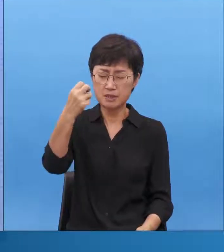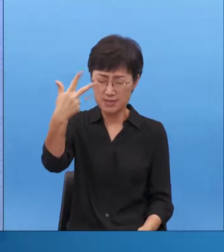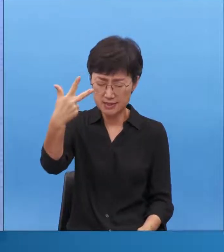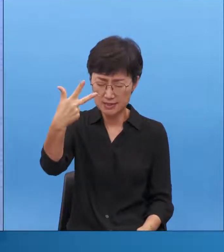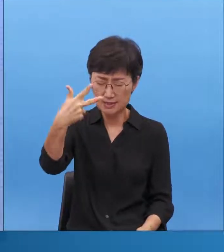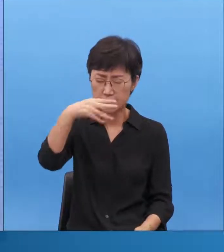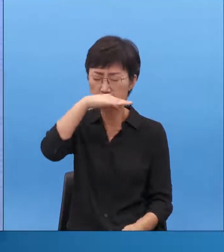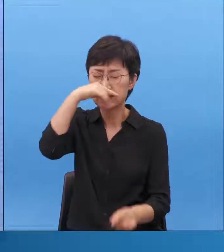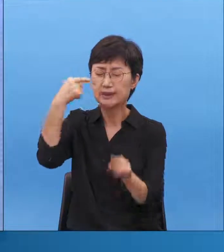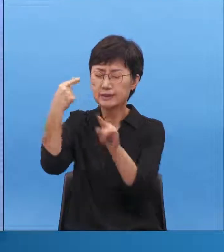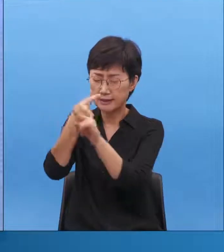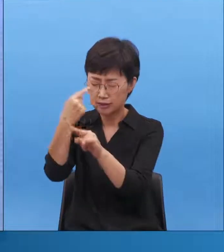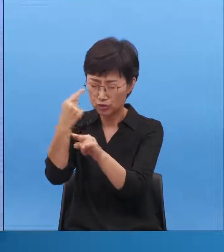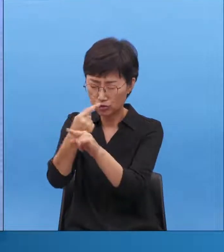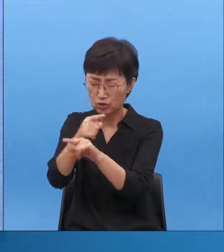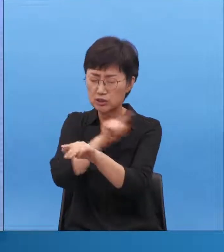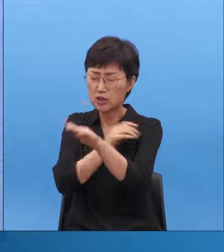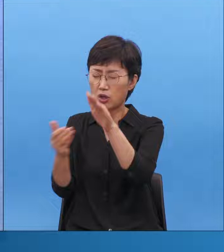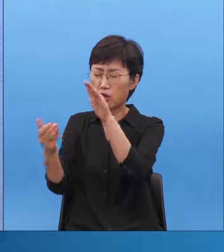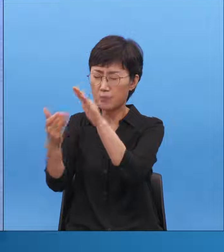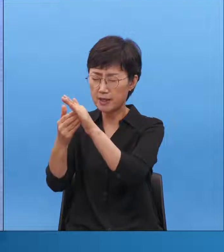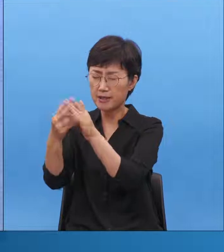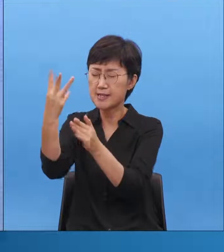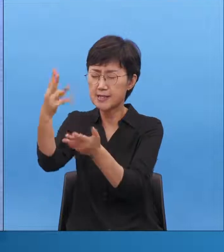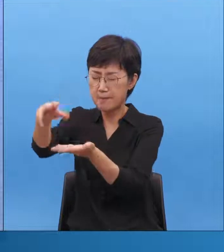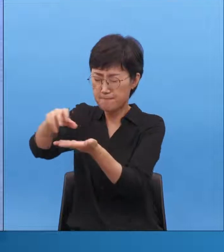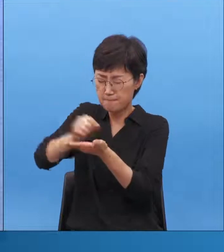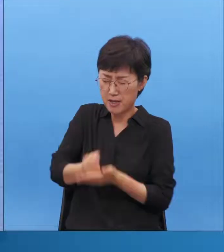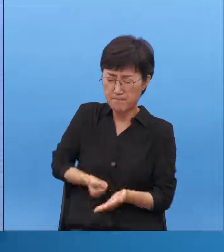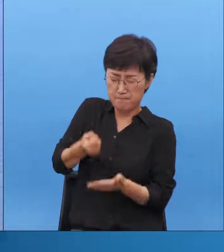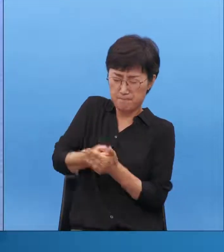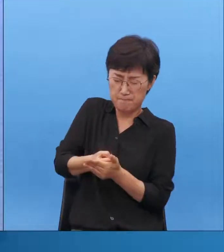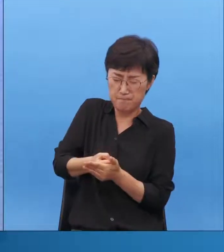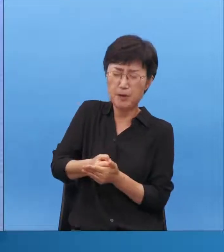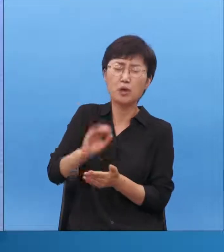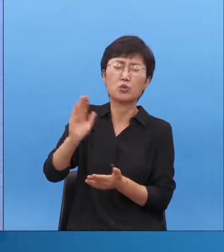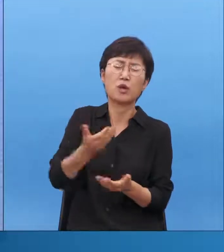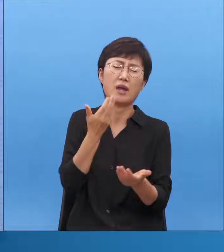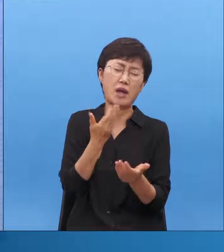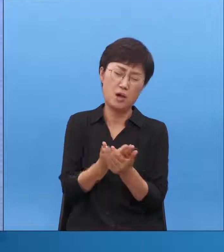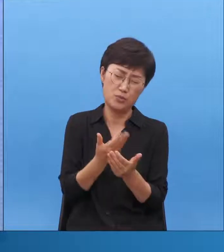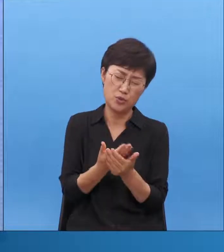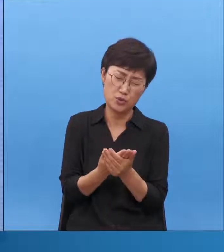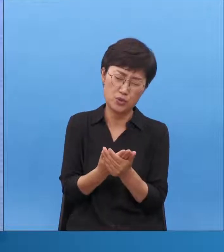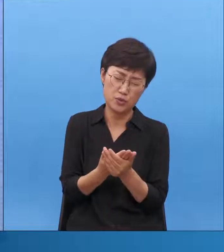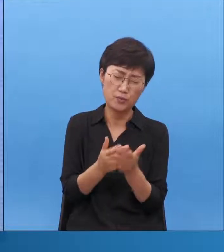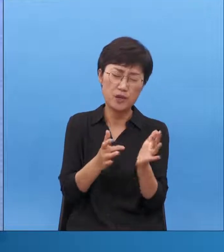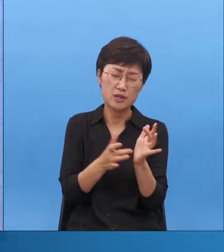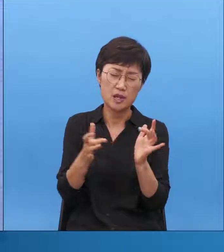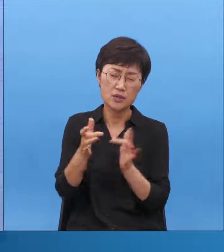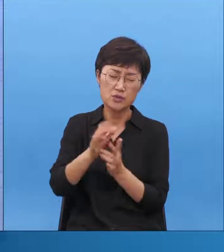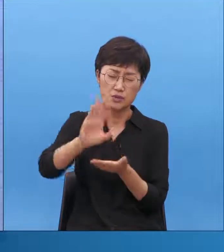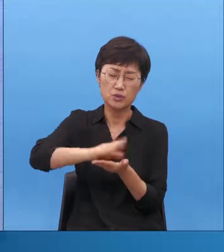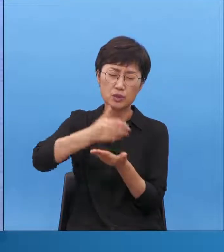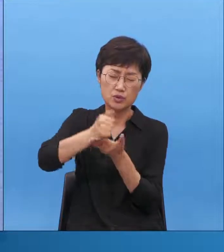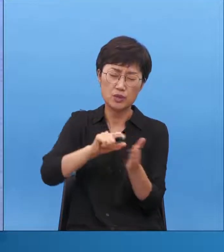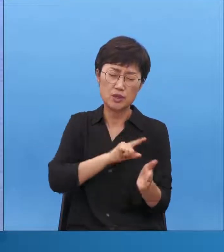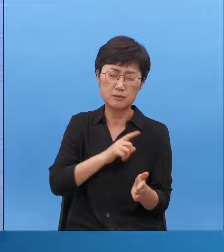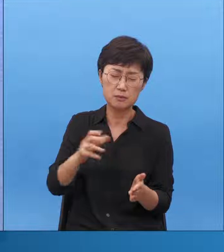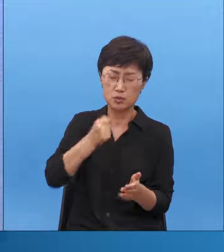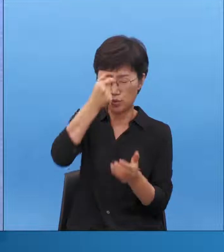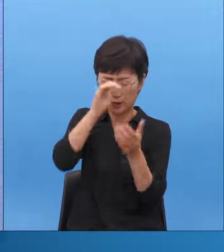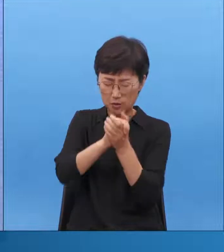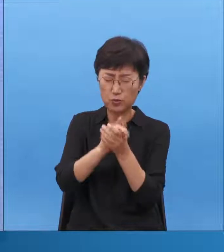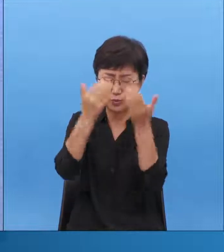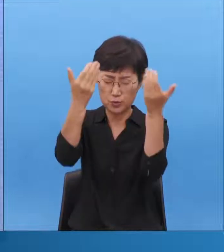세우는 길에 서게 해 주옵소서. May they be on the path to raise up the 237 that nobody and nothing can do. 예수 그리스도 이름으로 In 기도하옵나이다.